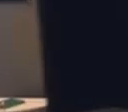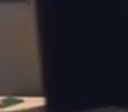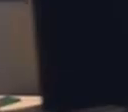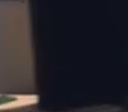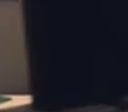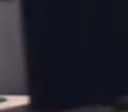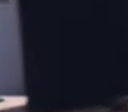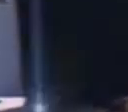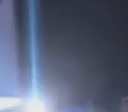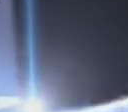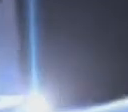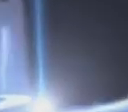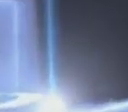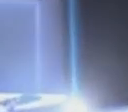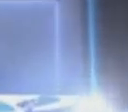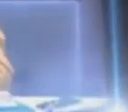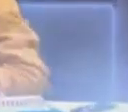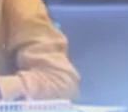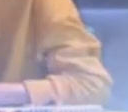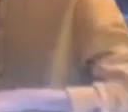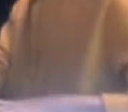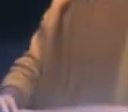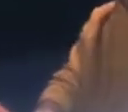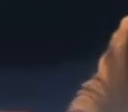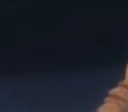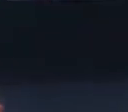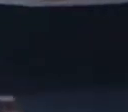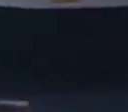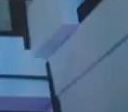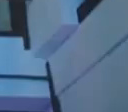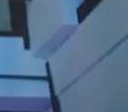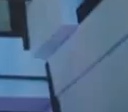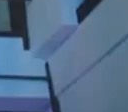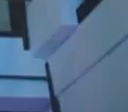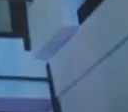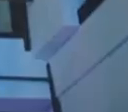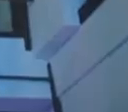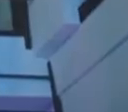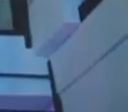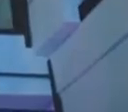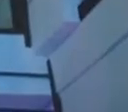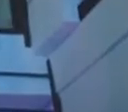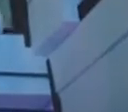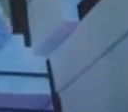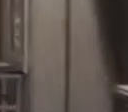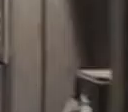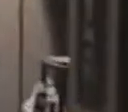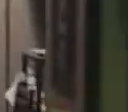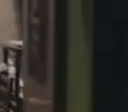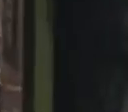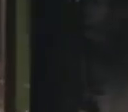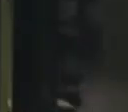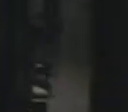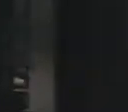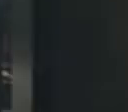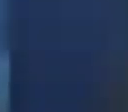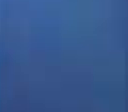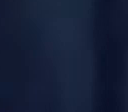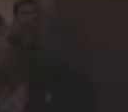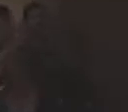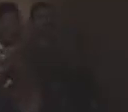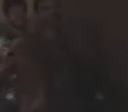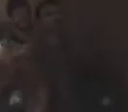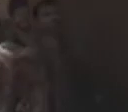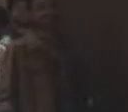أم، لطالب هيشيل بكرة مسؤولية بلد، لشاب بقوة علمه هيقدر يحمي شعب.